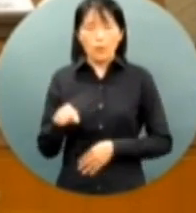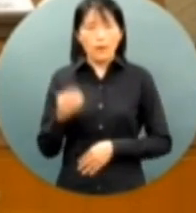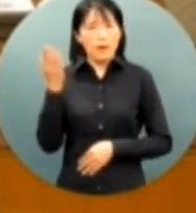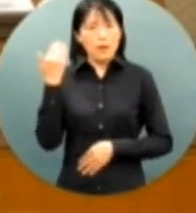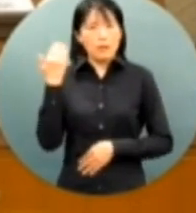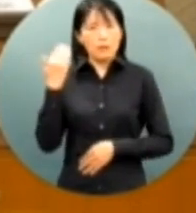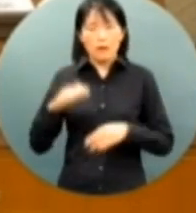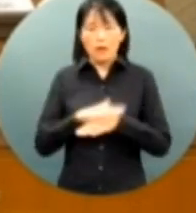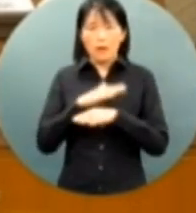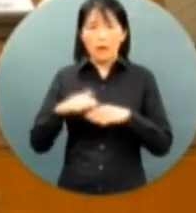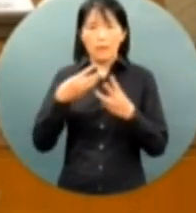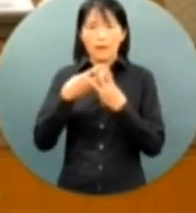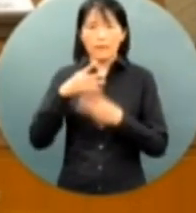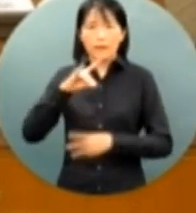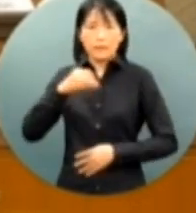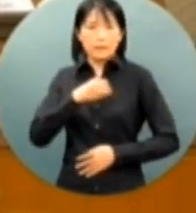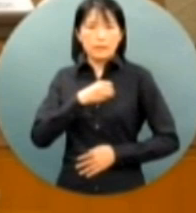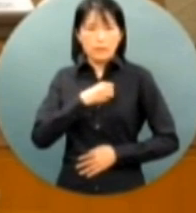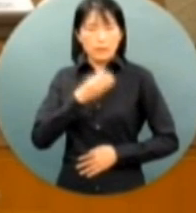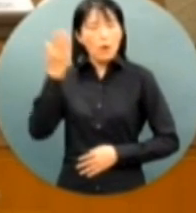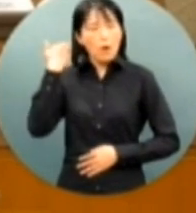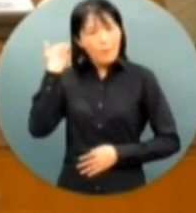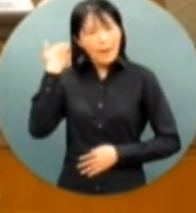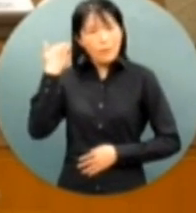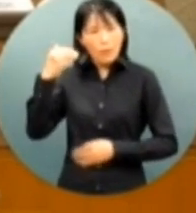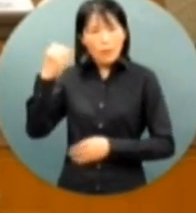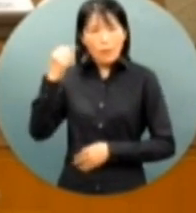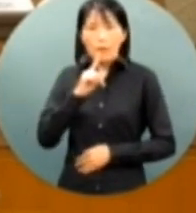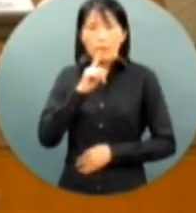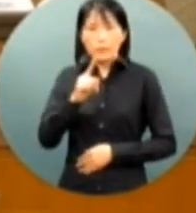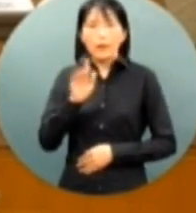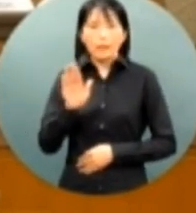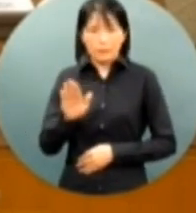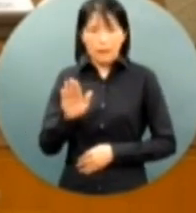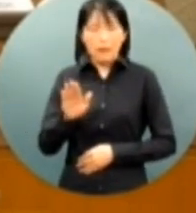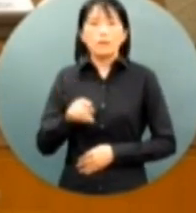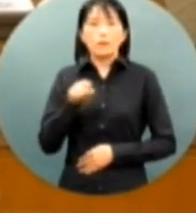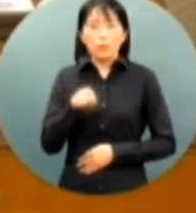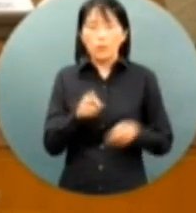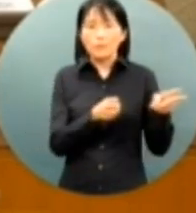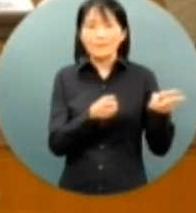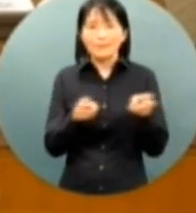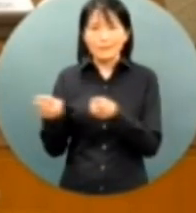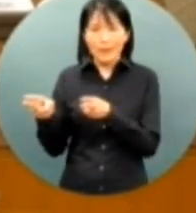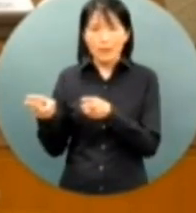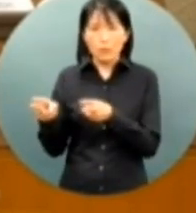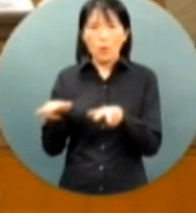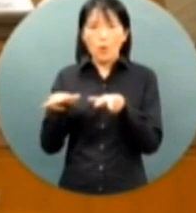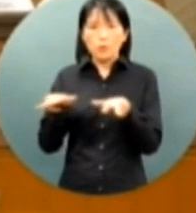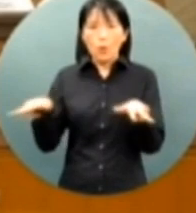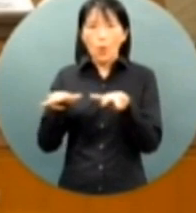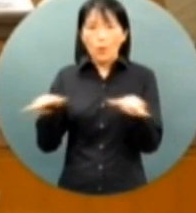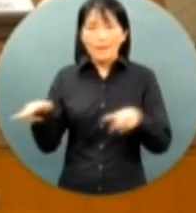田太子議員の当時の発言のお話がございましたが、そういうオンブズマン制度という行政から